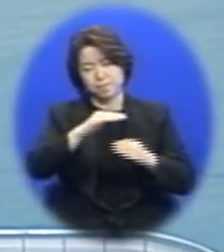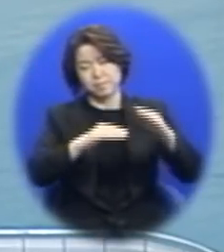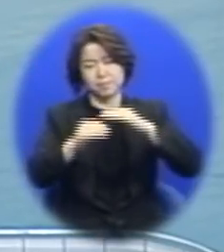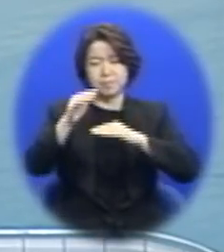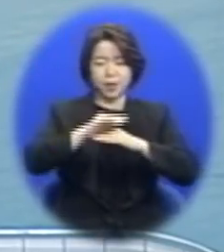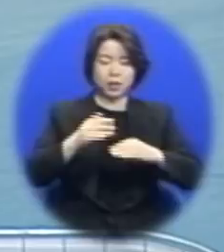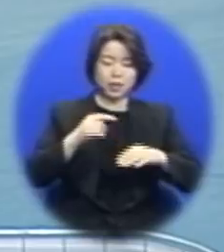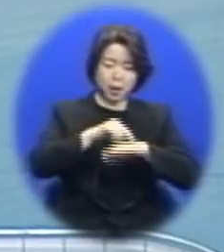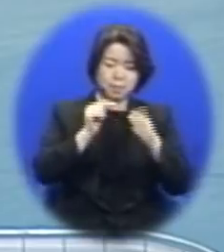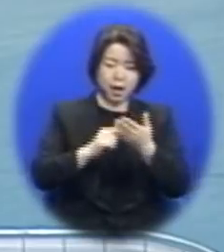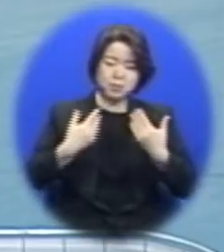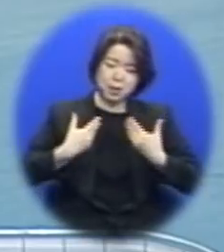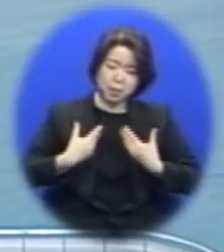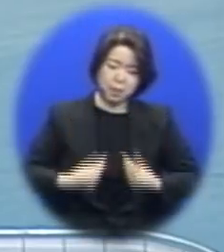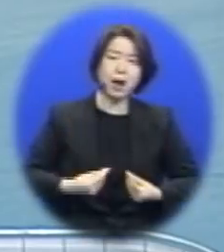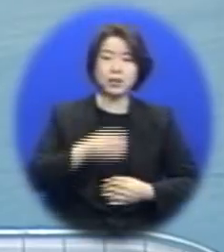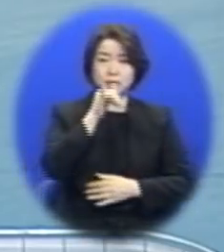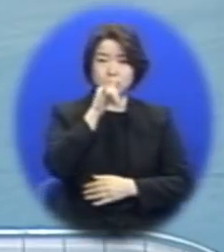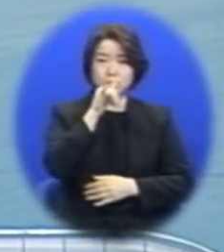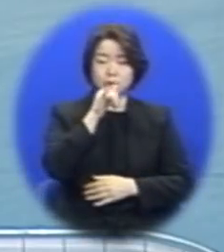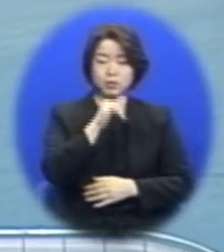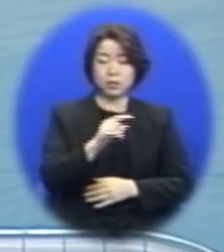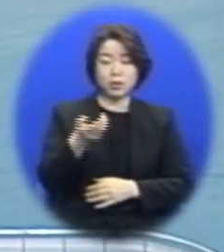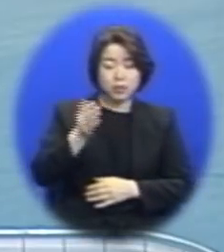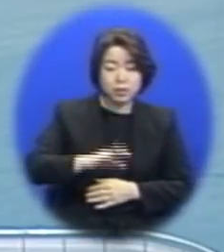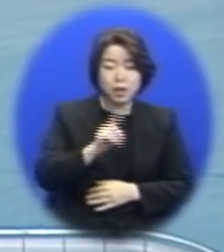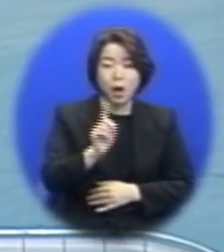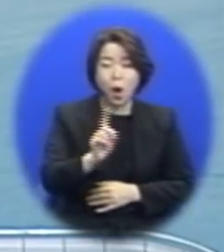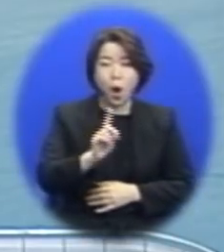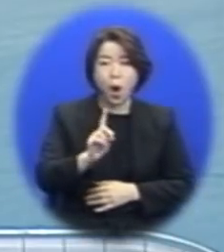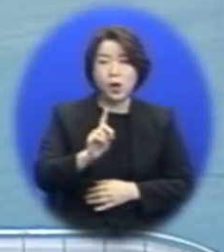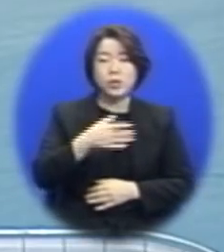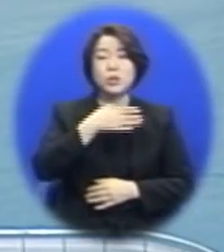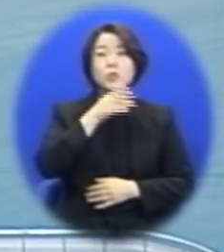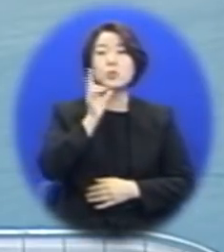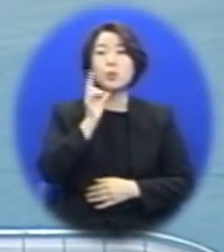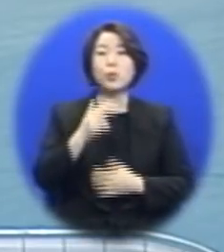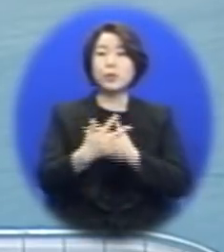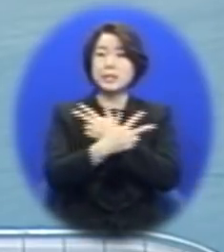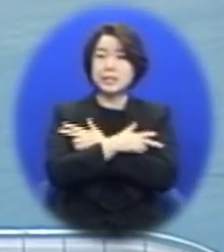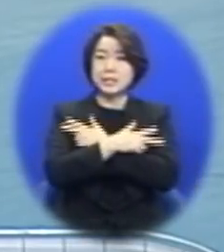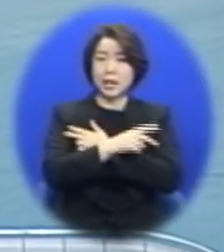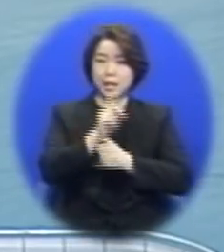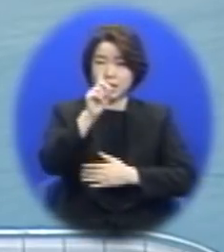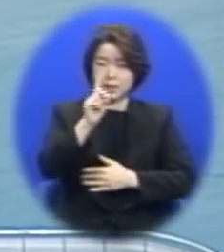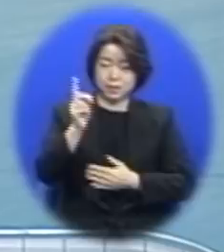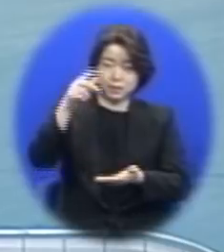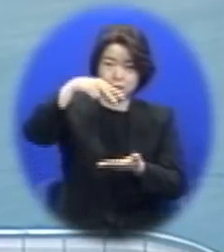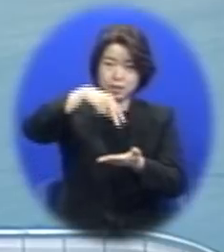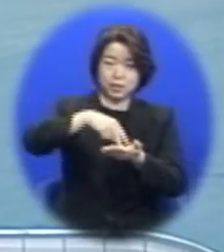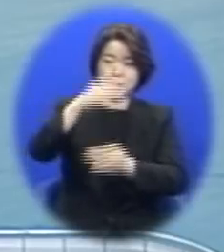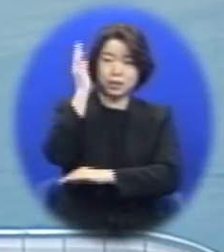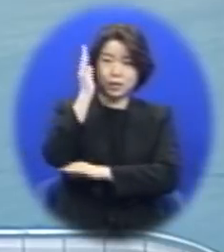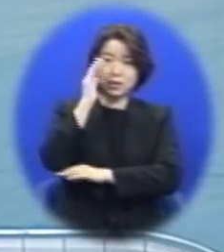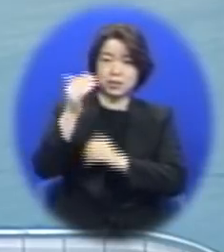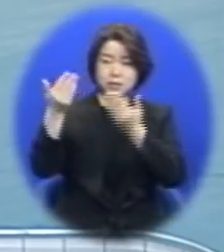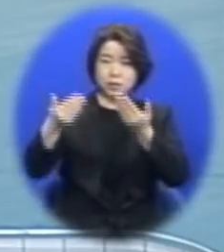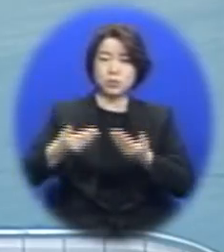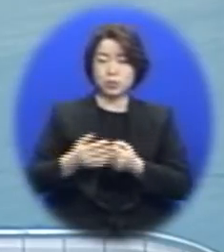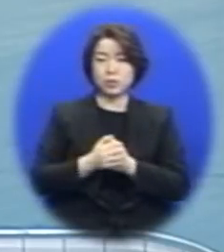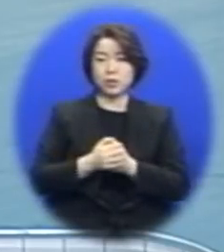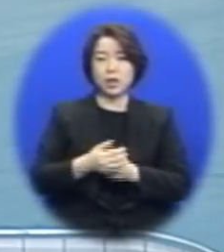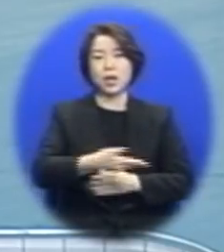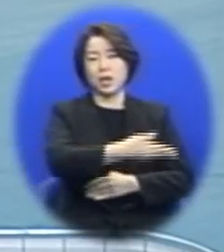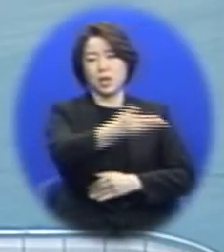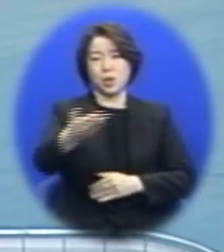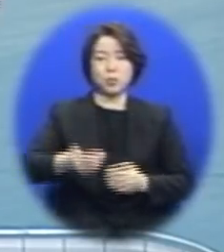상태에 있었어요. 그때 어느 노인 신사분이 한 번 일어나서 이야기를 하나 했습니다. 제가 여러분에게 드릴 말씀이